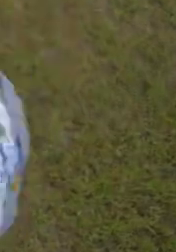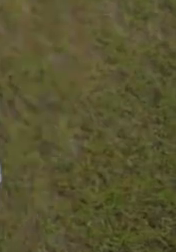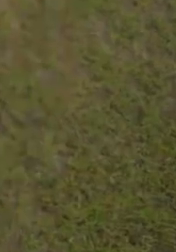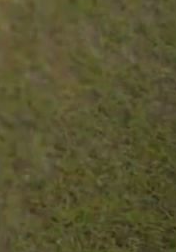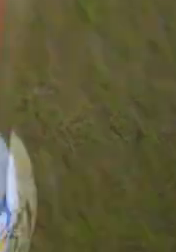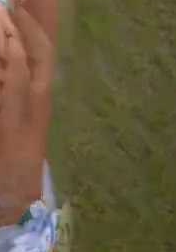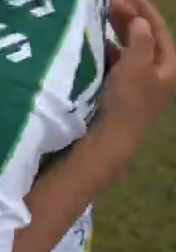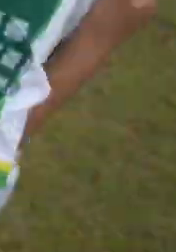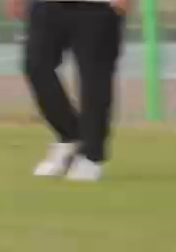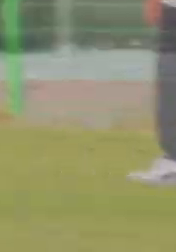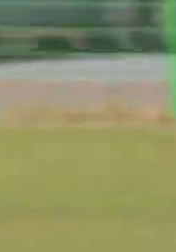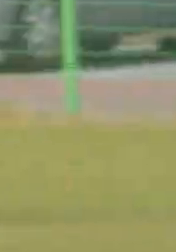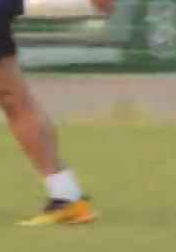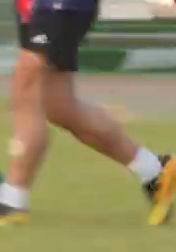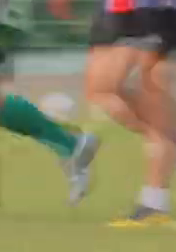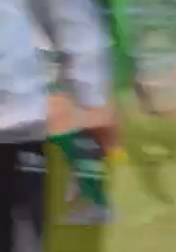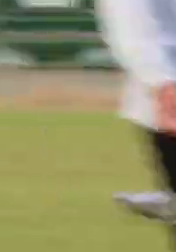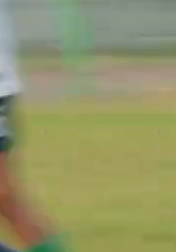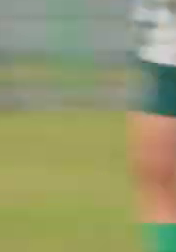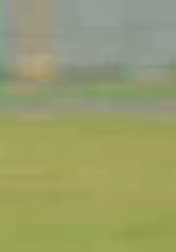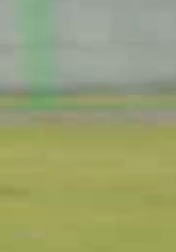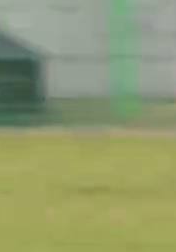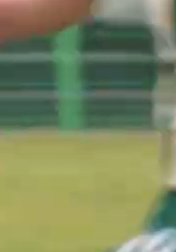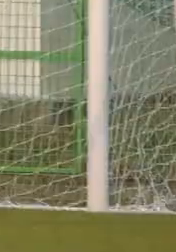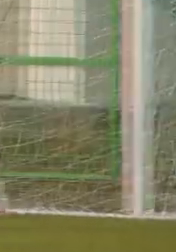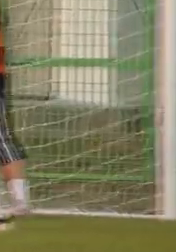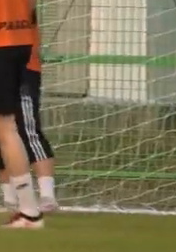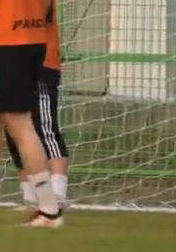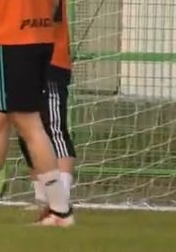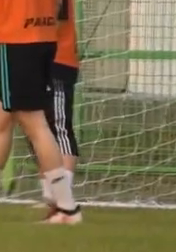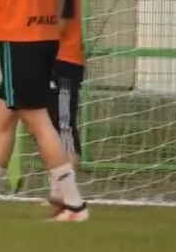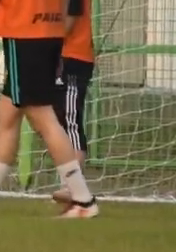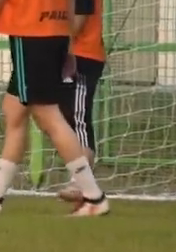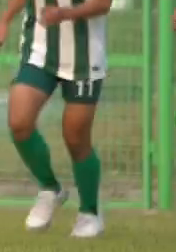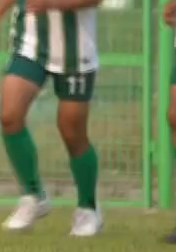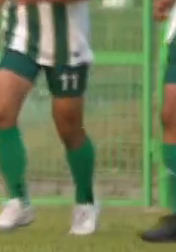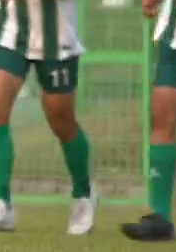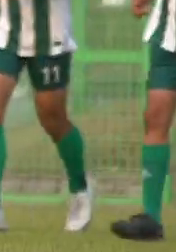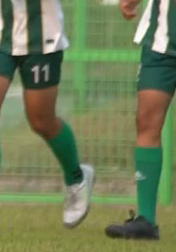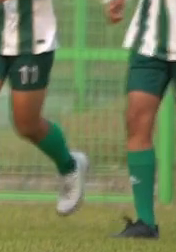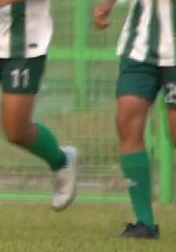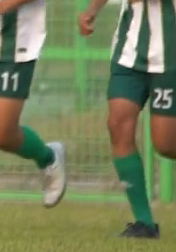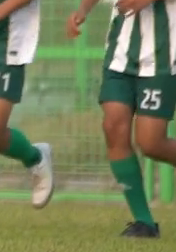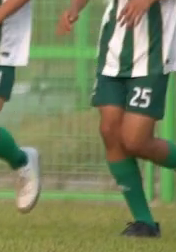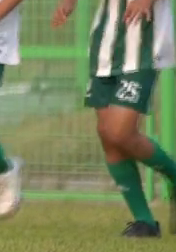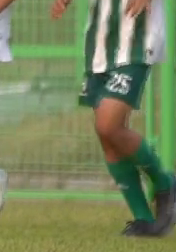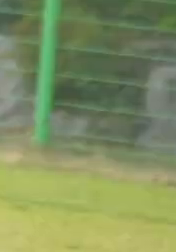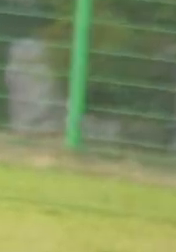하세! 하세! 뛰어다녀 또 뛰어다녀 막 흥얼거려 또 흥얼거려